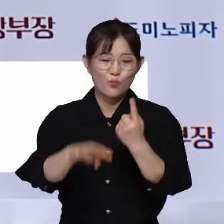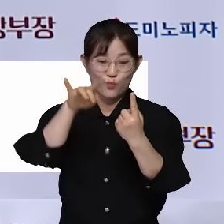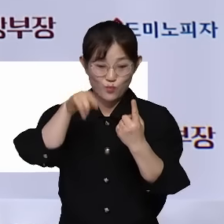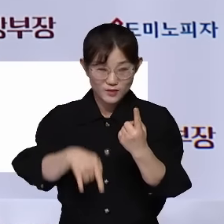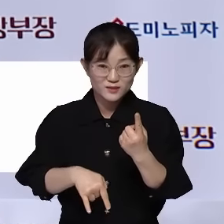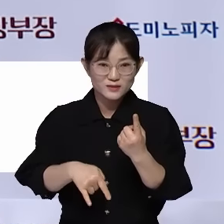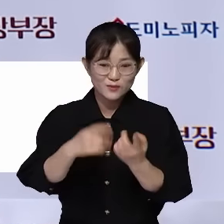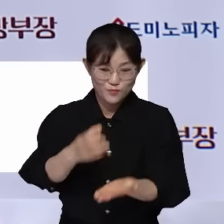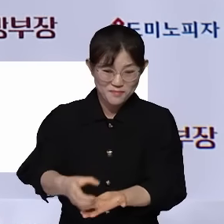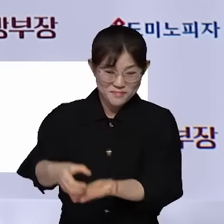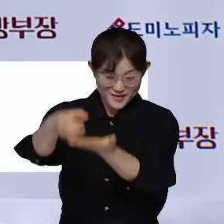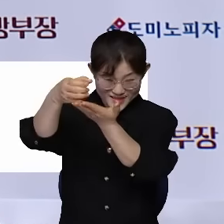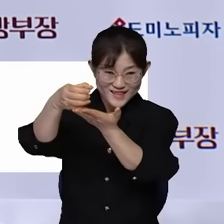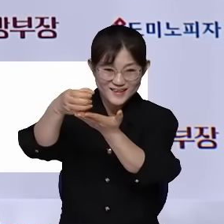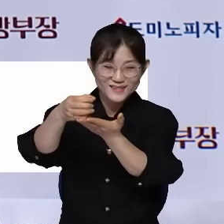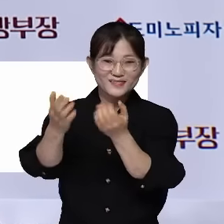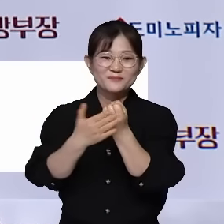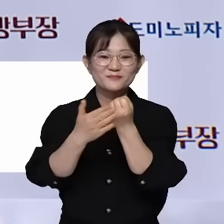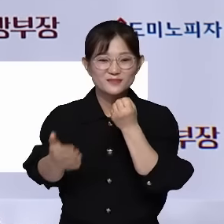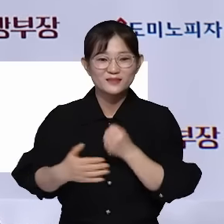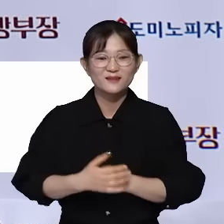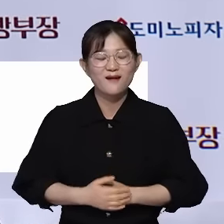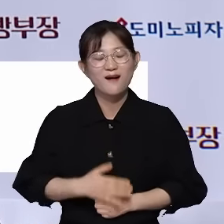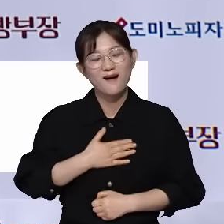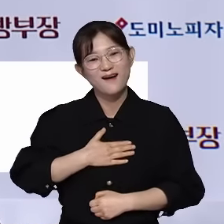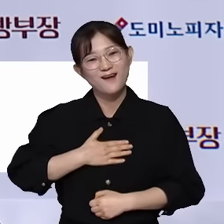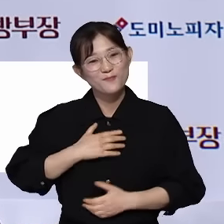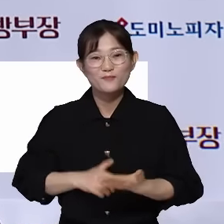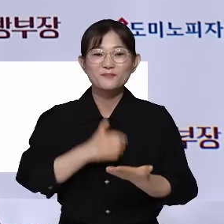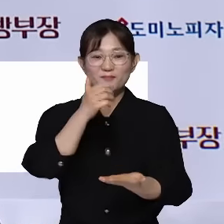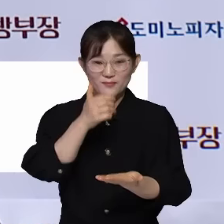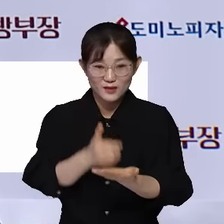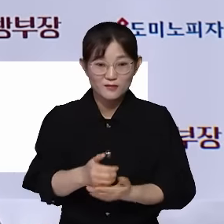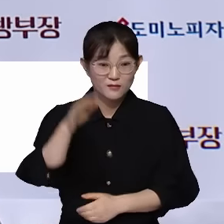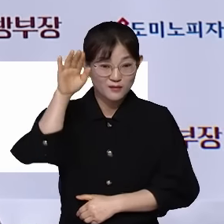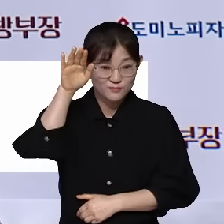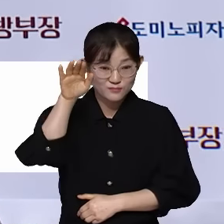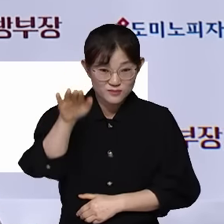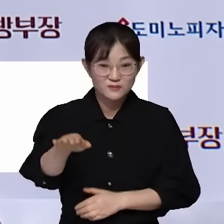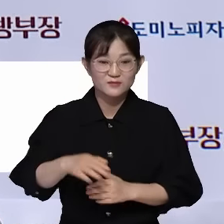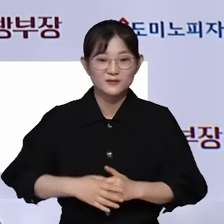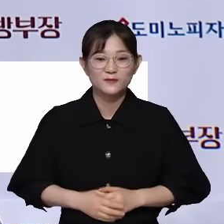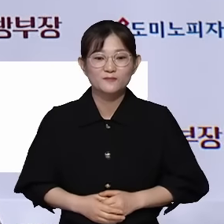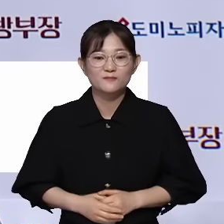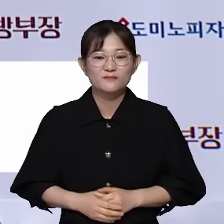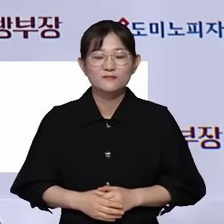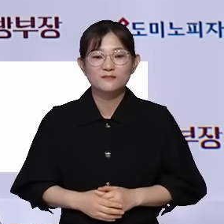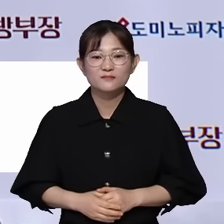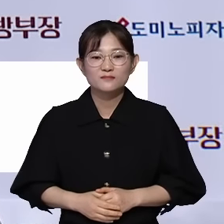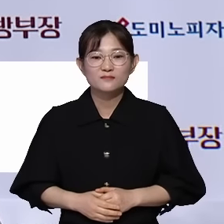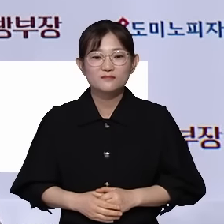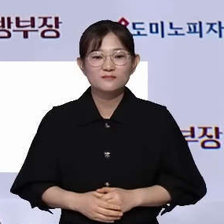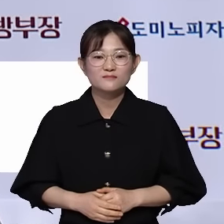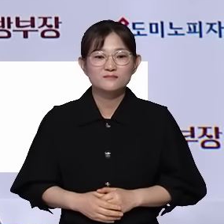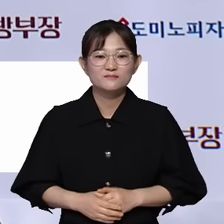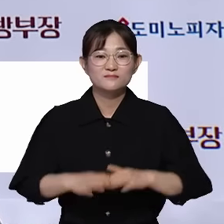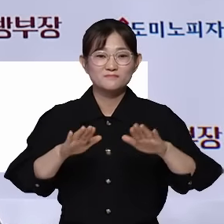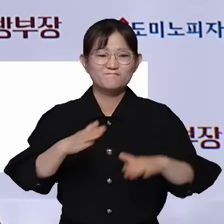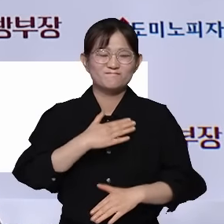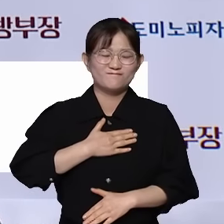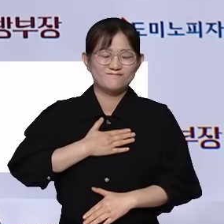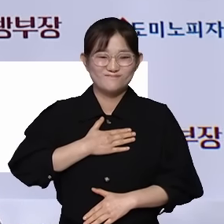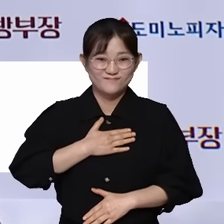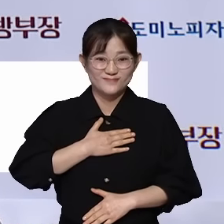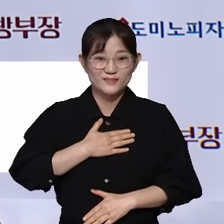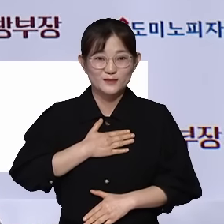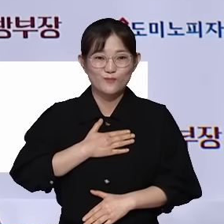트로피를 들어올리니까 훨씬 더 감개무량한 것 같고 앞으로도 이 너무나도 좋은 감정들을